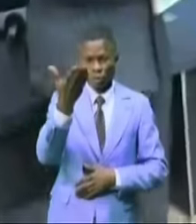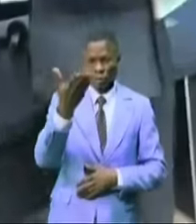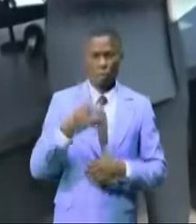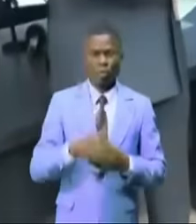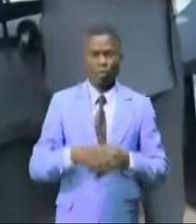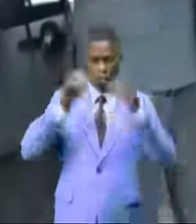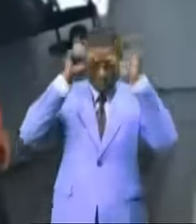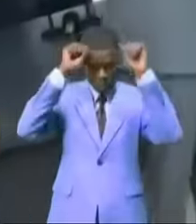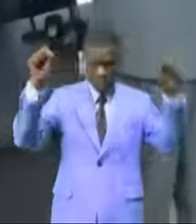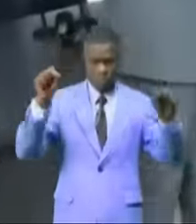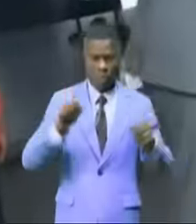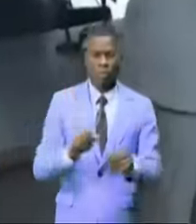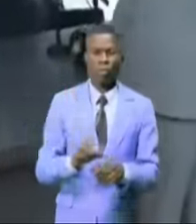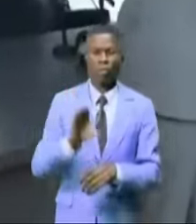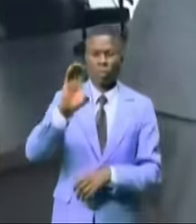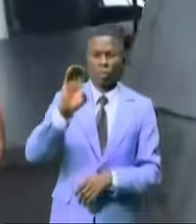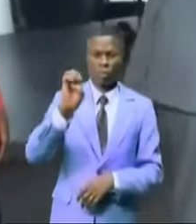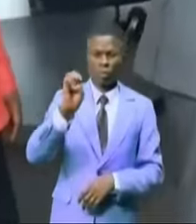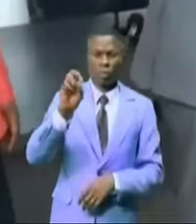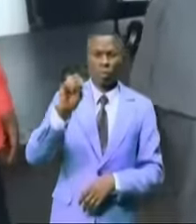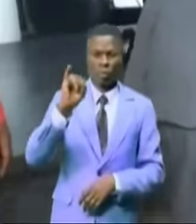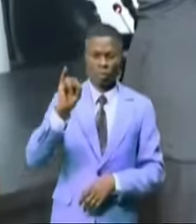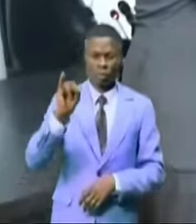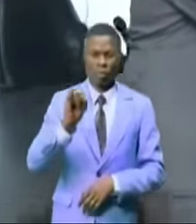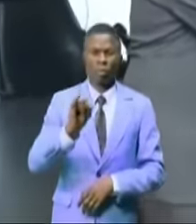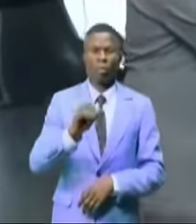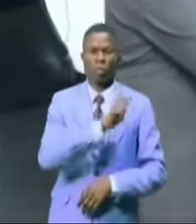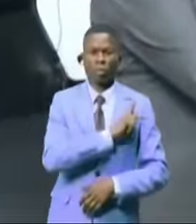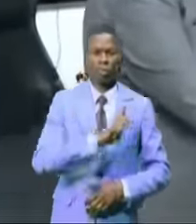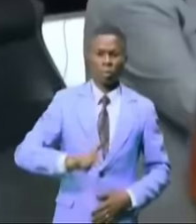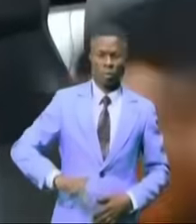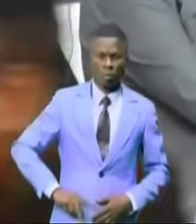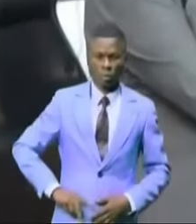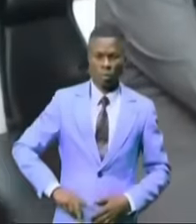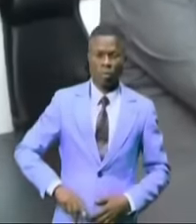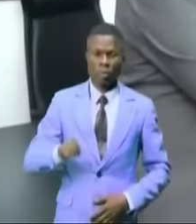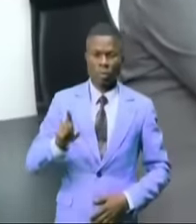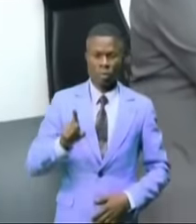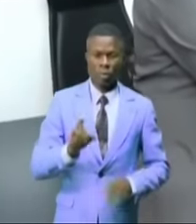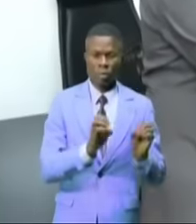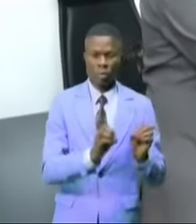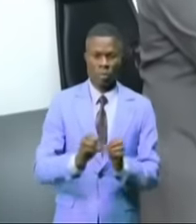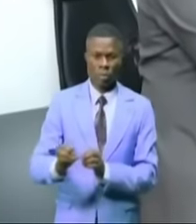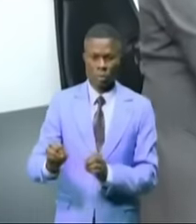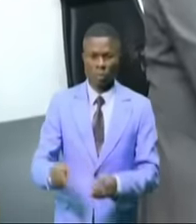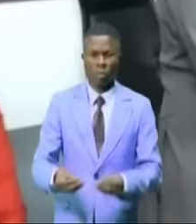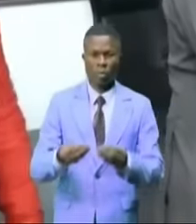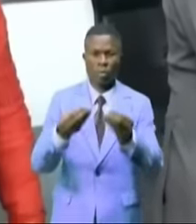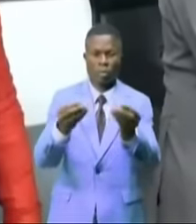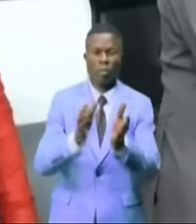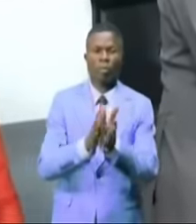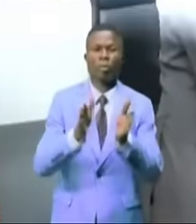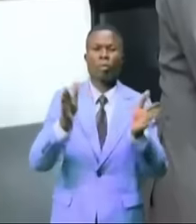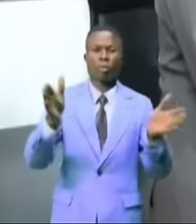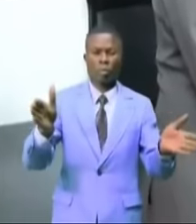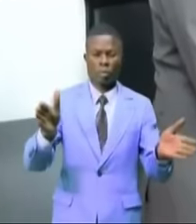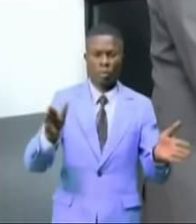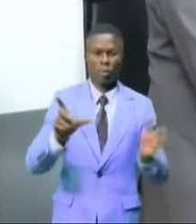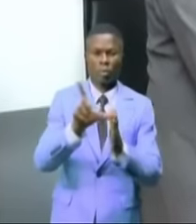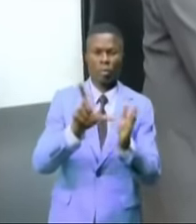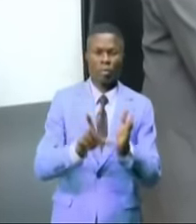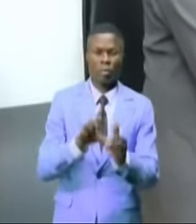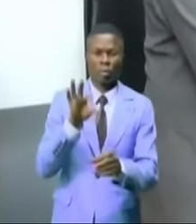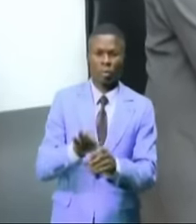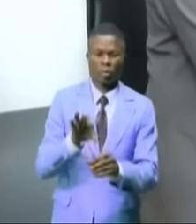Le président de la Commission électorale nationale indépendante, Denis Kadima Kazadi, a procédé à la remise officielle de la loi